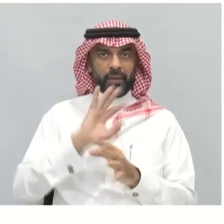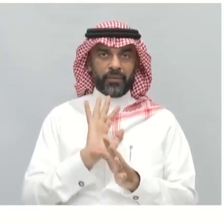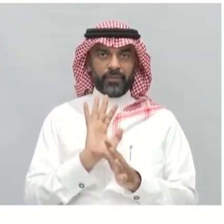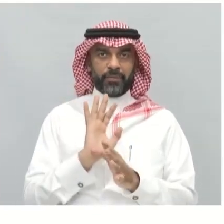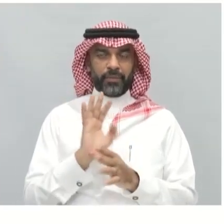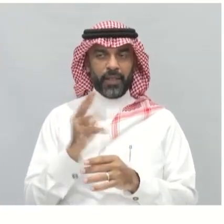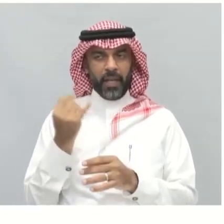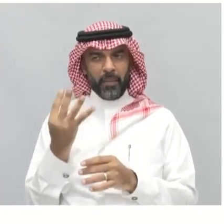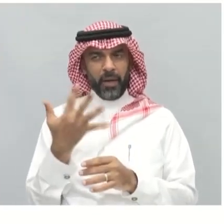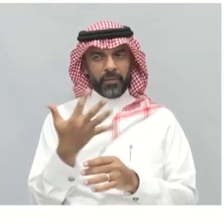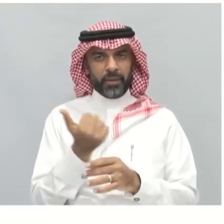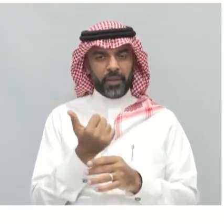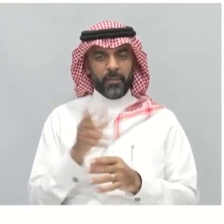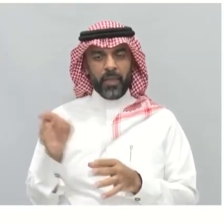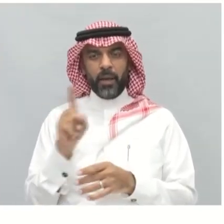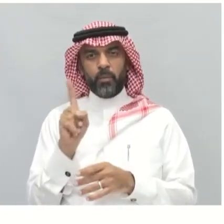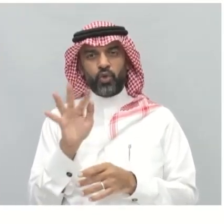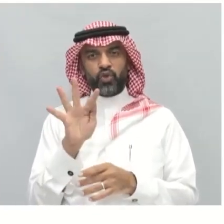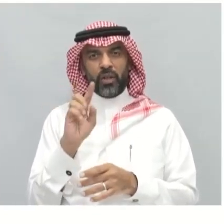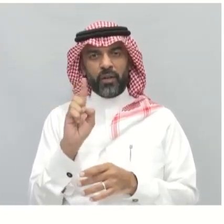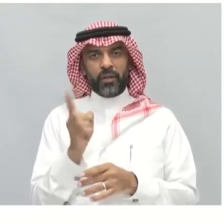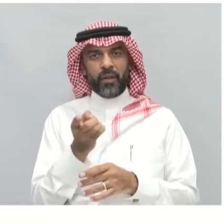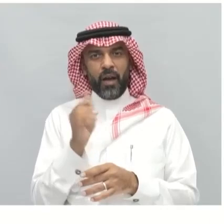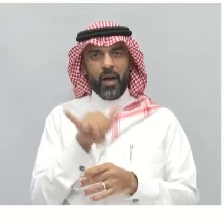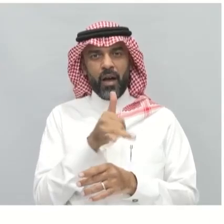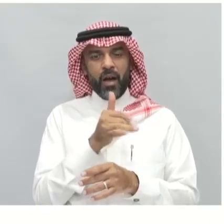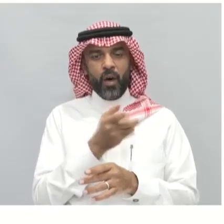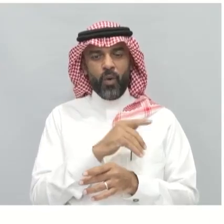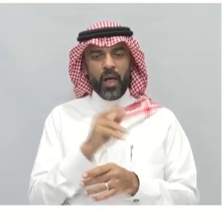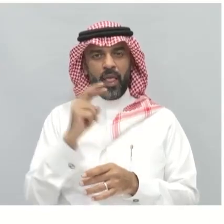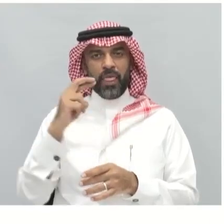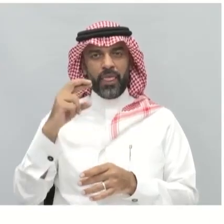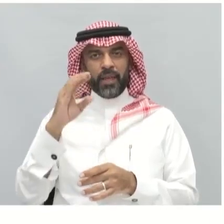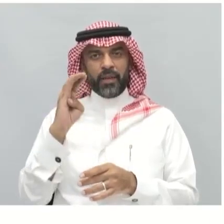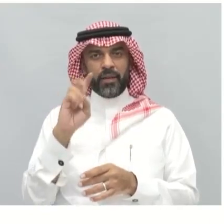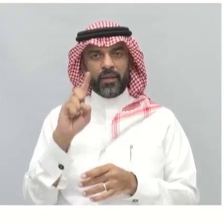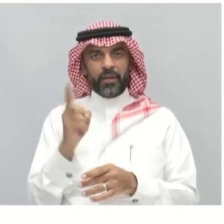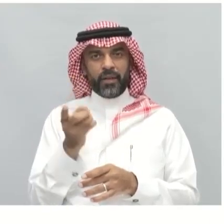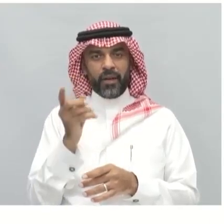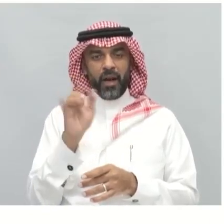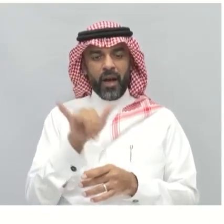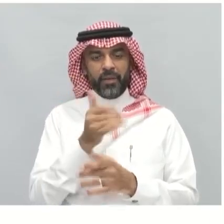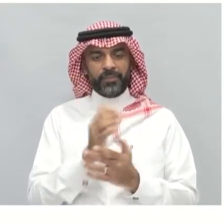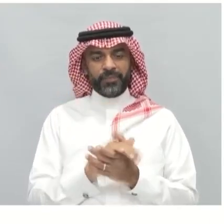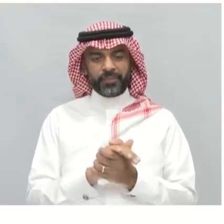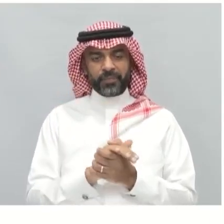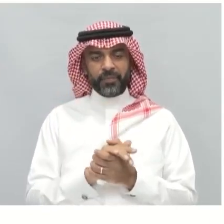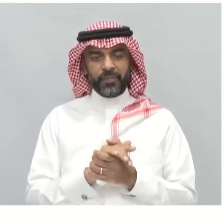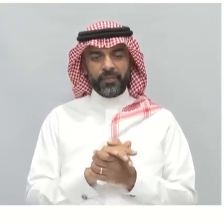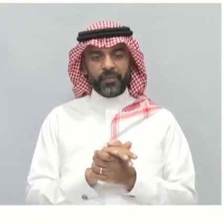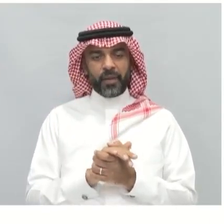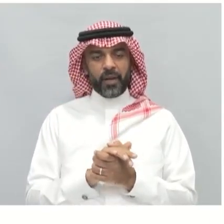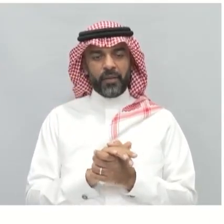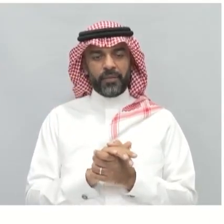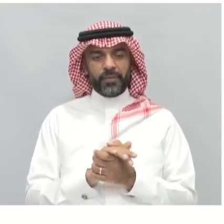منقوطه مثل كلمه بشرى وذكرى مثل كلمه بشرى وذكرى والا اذا سبقت بياء